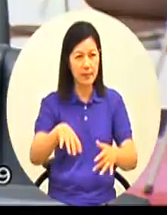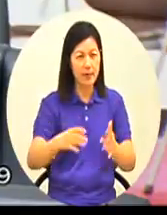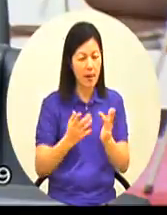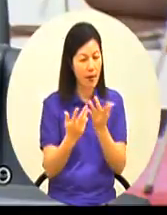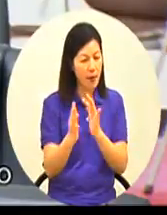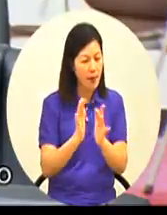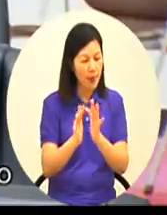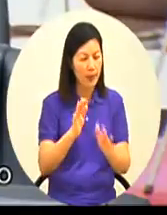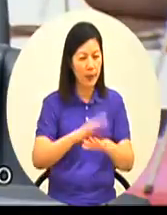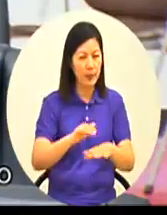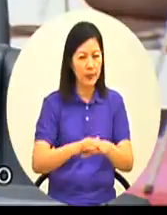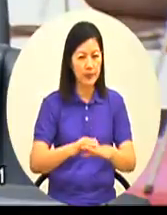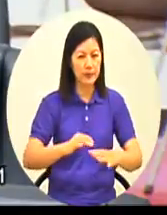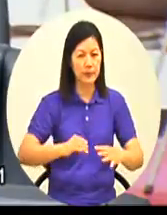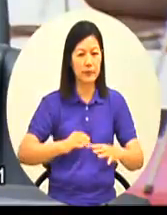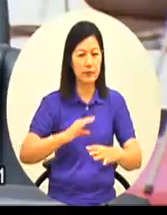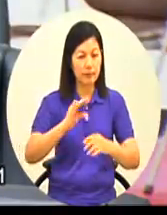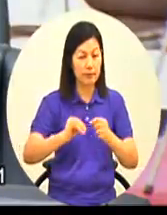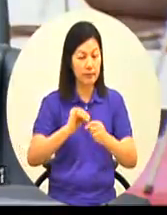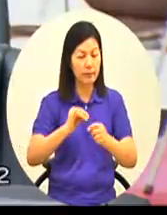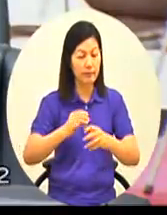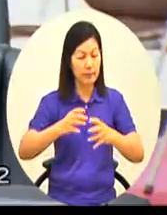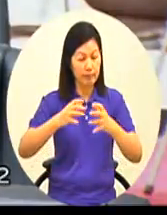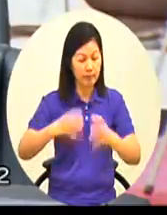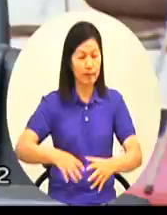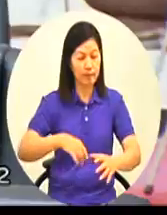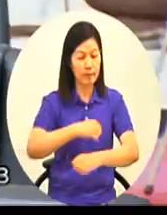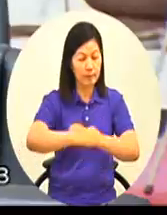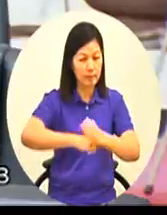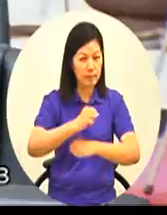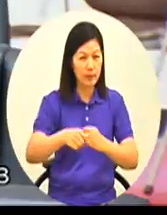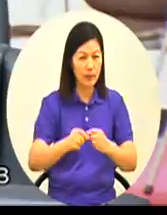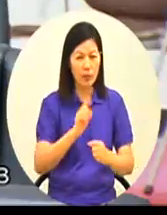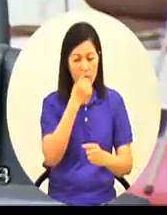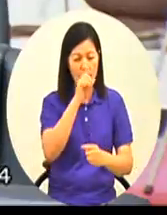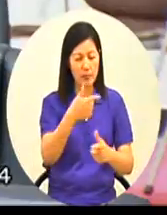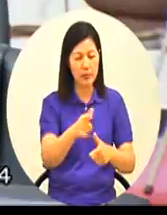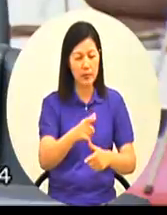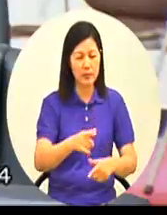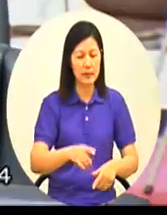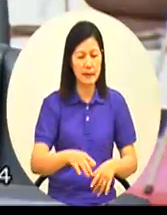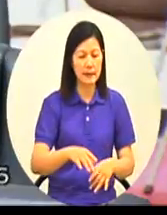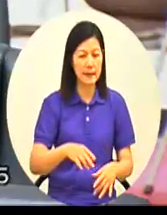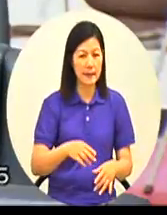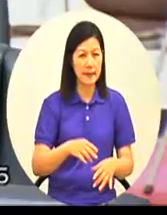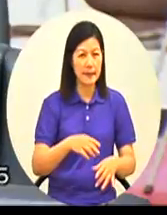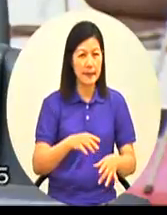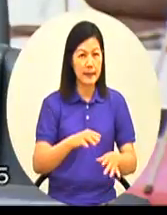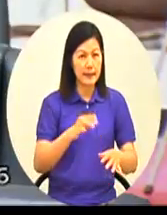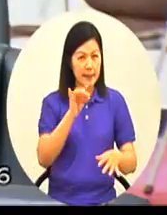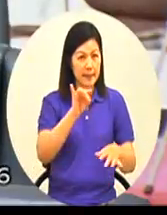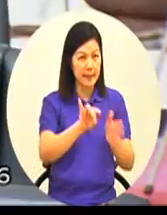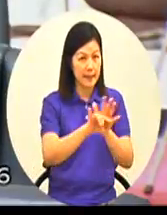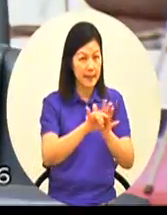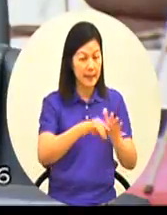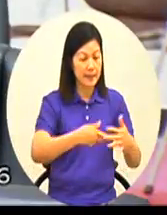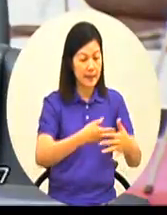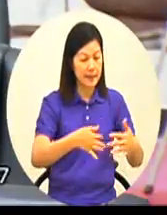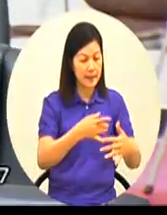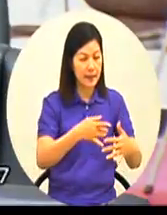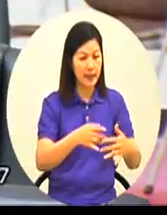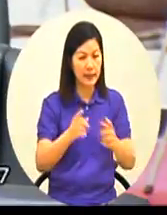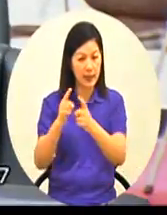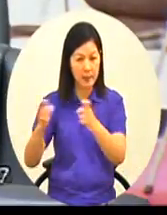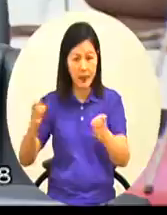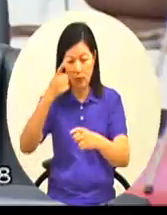不只是一个单单的活动，它也是要带动我们整个莲池潭旁边的半屏山，还有一些古迹庙宇，莲池潭它